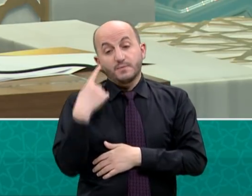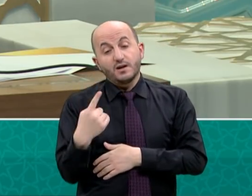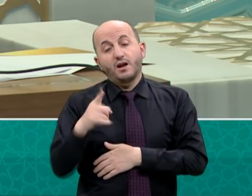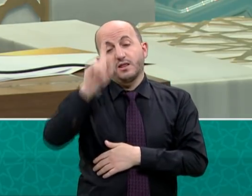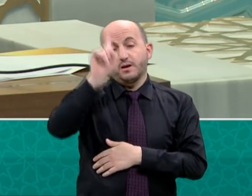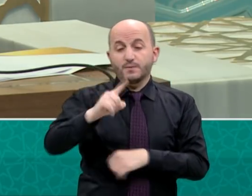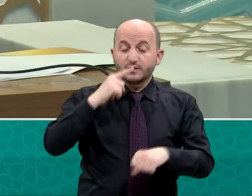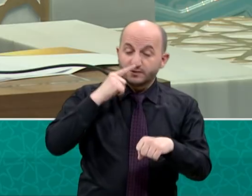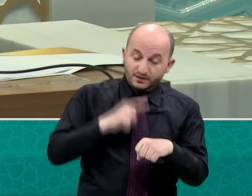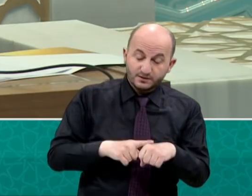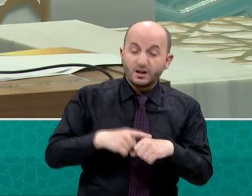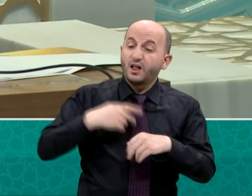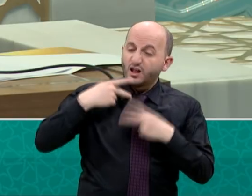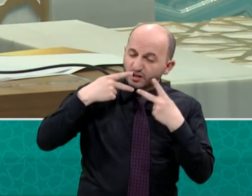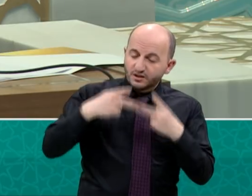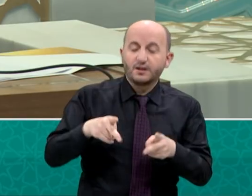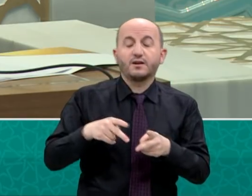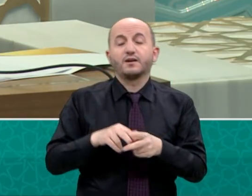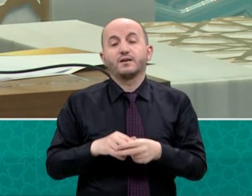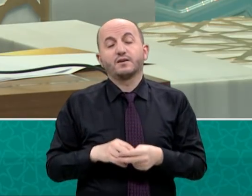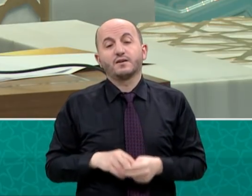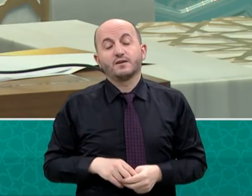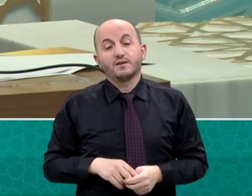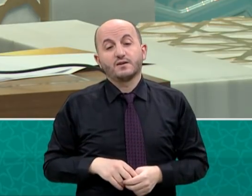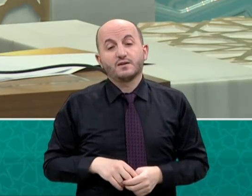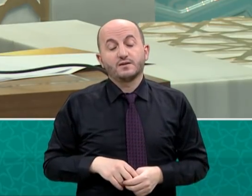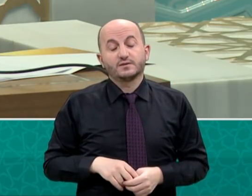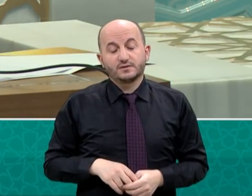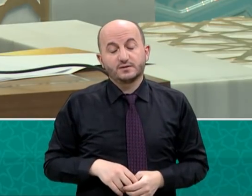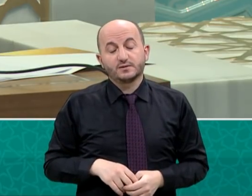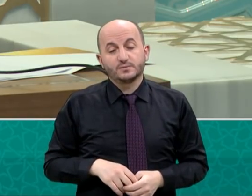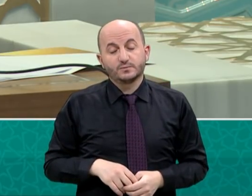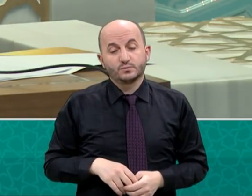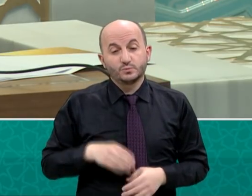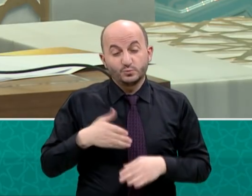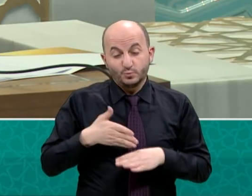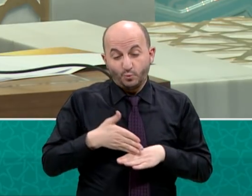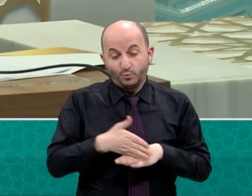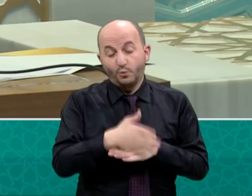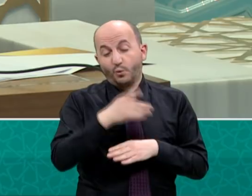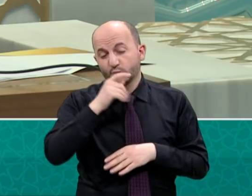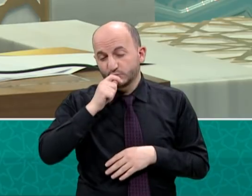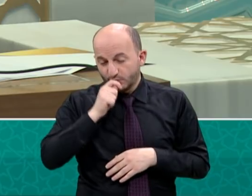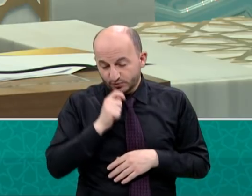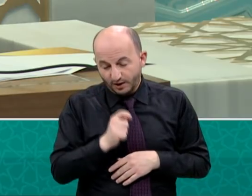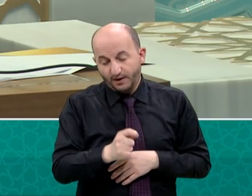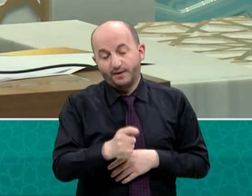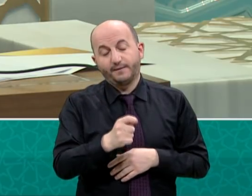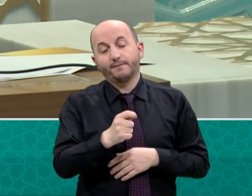varlığını, birliğini ve tevhidini ifade eden o lisane sıdka, dost doğru